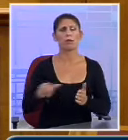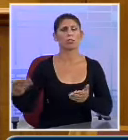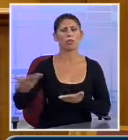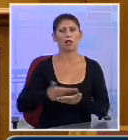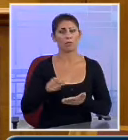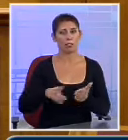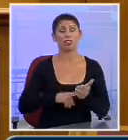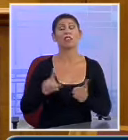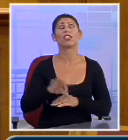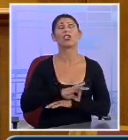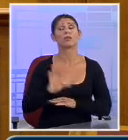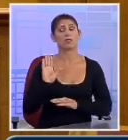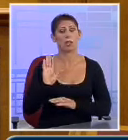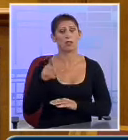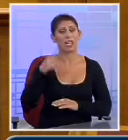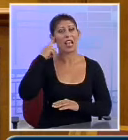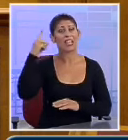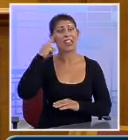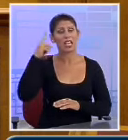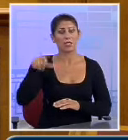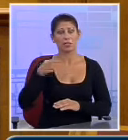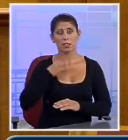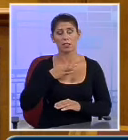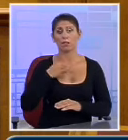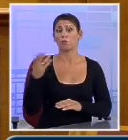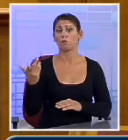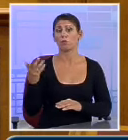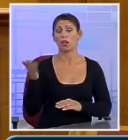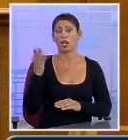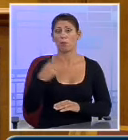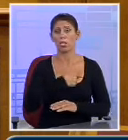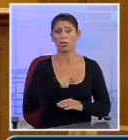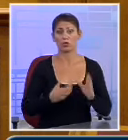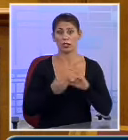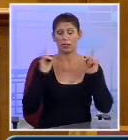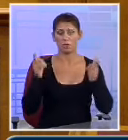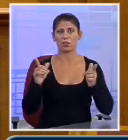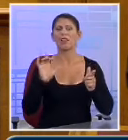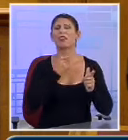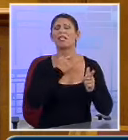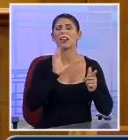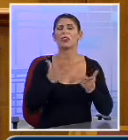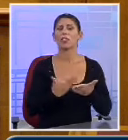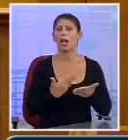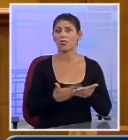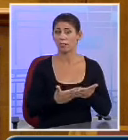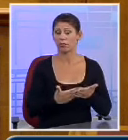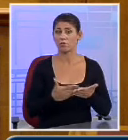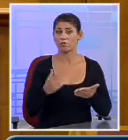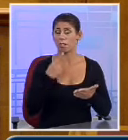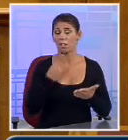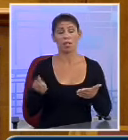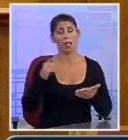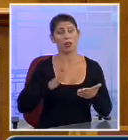Δεν είναι νομοσχέδιο, λέει, είναι κάποιες ιδέες, είπε κάπου ο αρχηγός της Νέας Δημοκρατίας. Δεν χρειάζονται άδειες, άλλο στέλεχος της